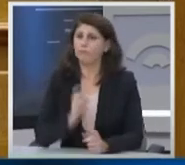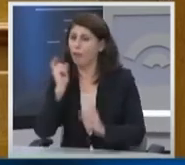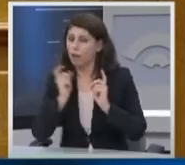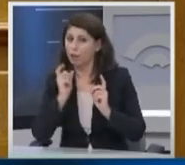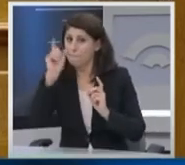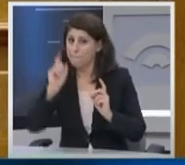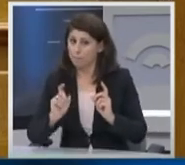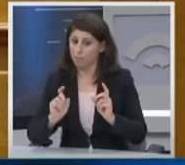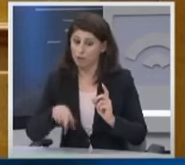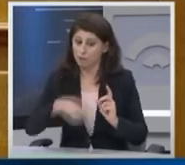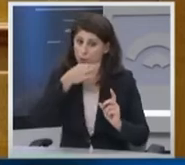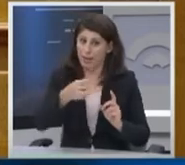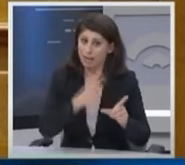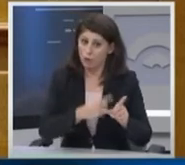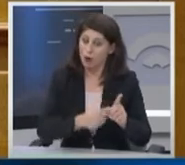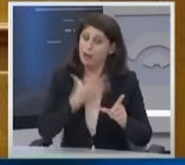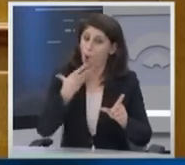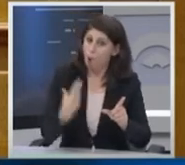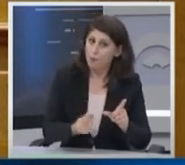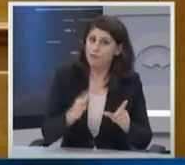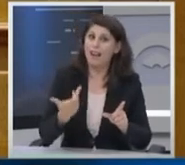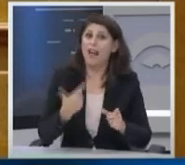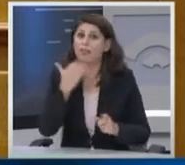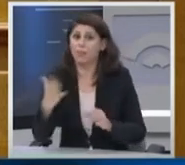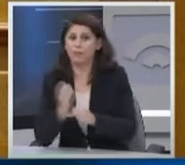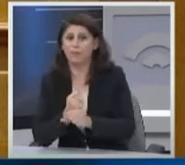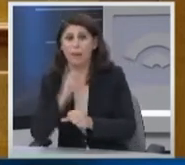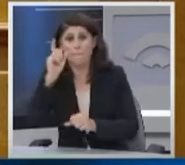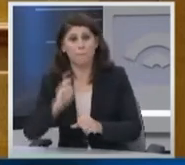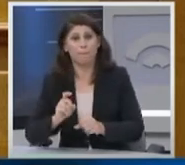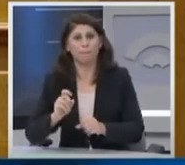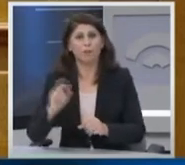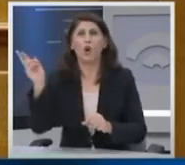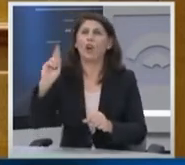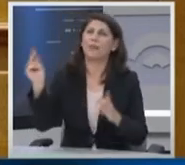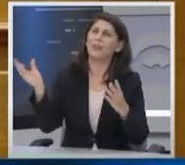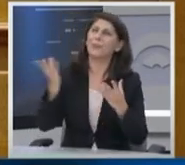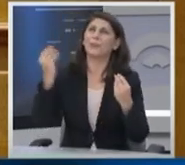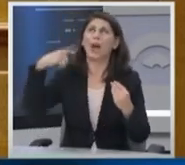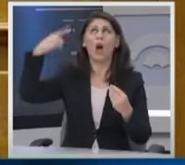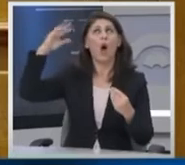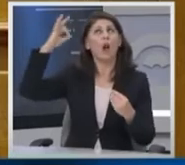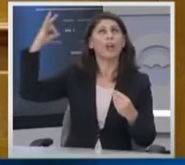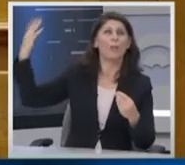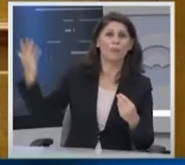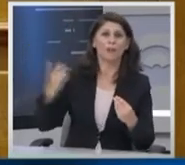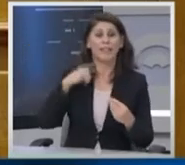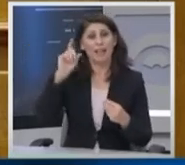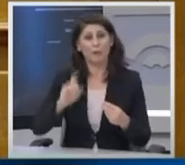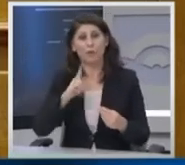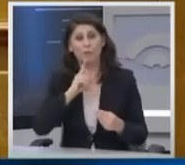αλλά ανέφικτα? Μήπως όλα αυτά τα λένε κάποιοι ρομαντικοί και ονειροπόλοι, ή κάποιοι όπως